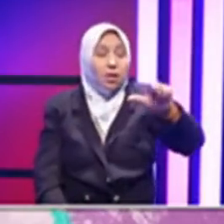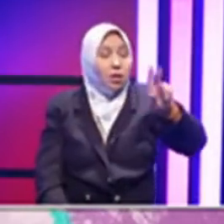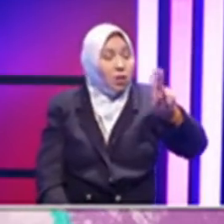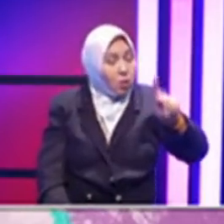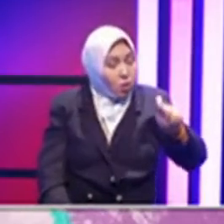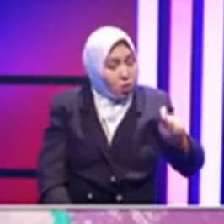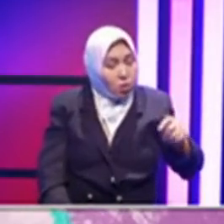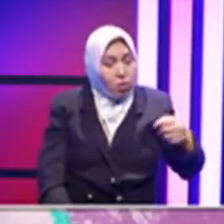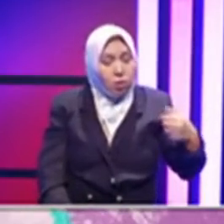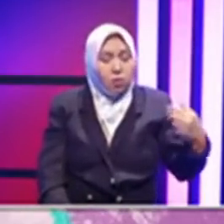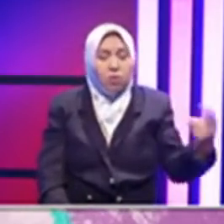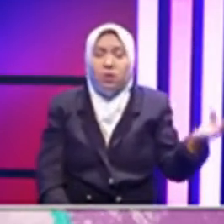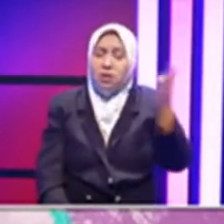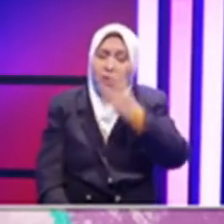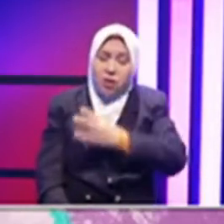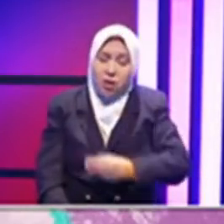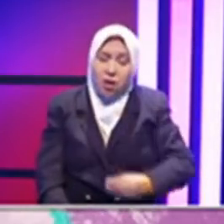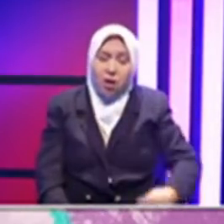لوط